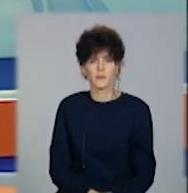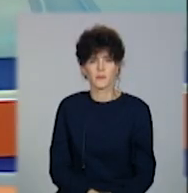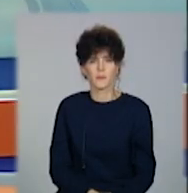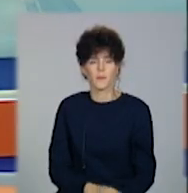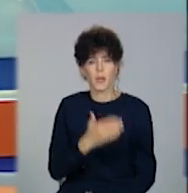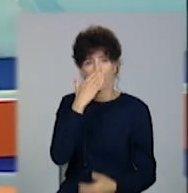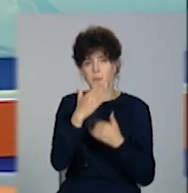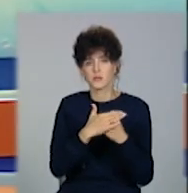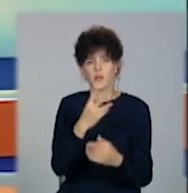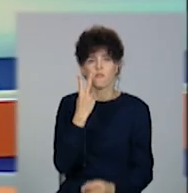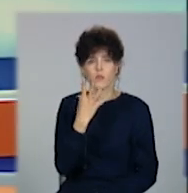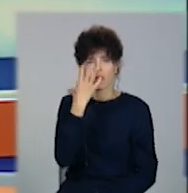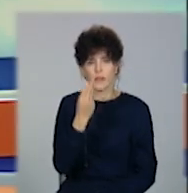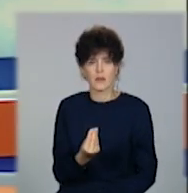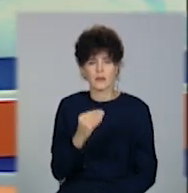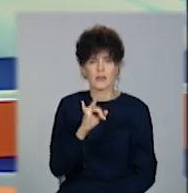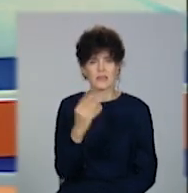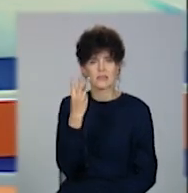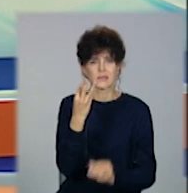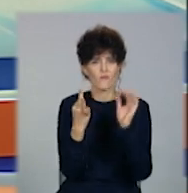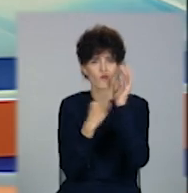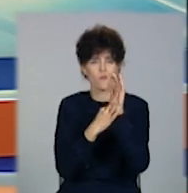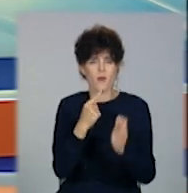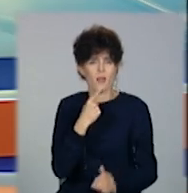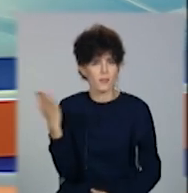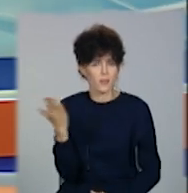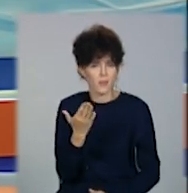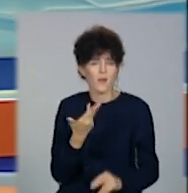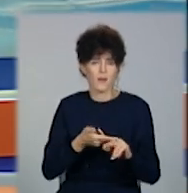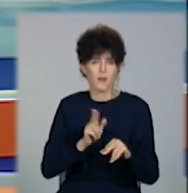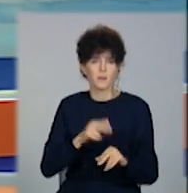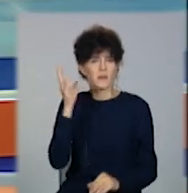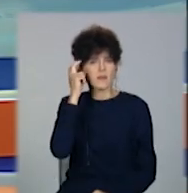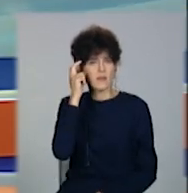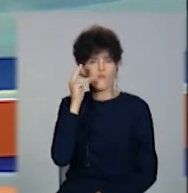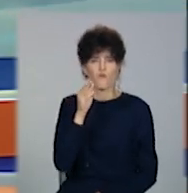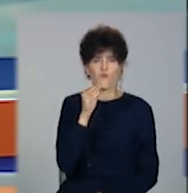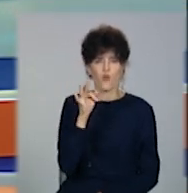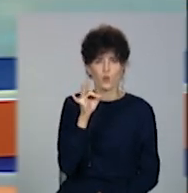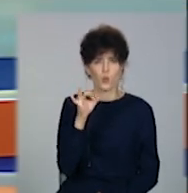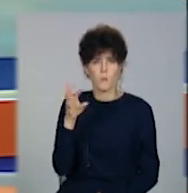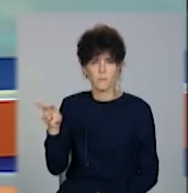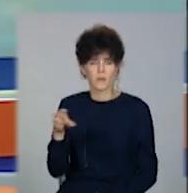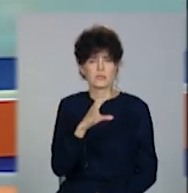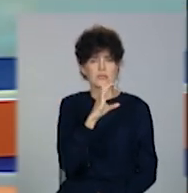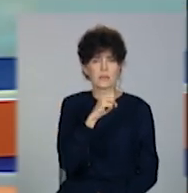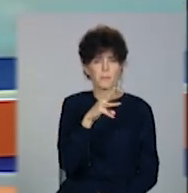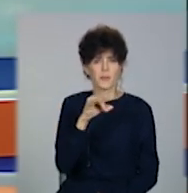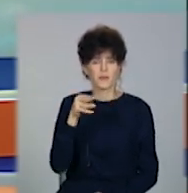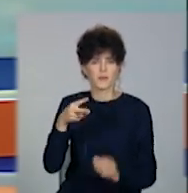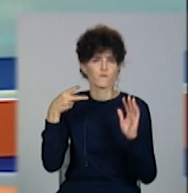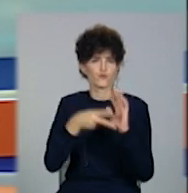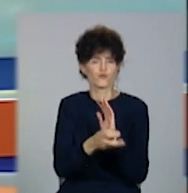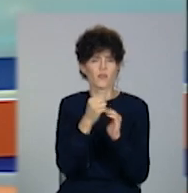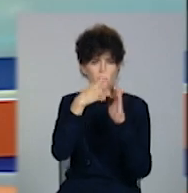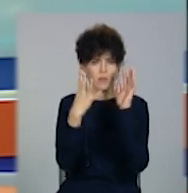Два дні та 38 спікерів. У Києві відбувся форум «Бізнес Віздом Саміт 2019». Понад